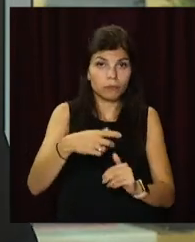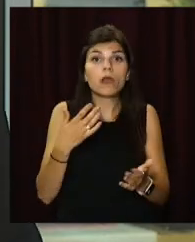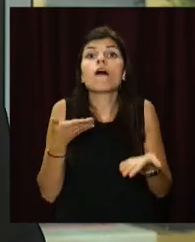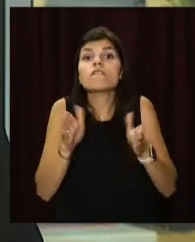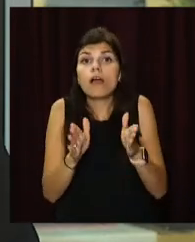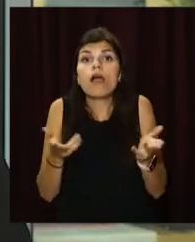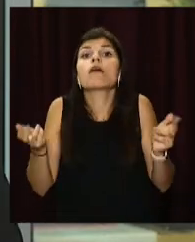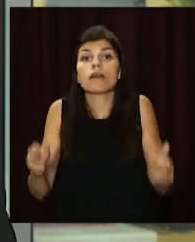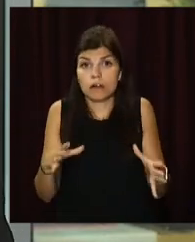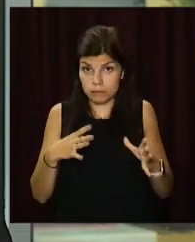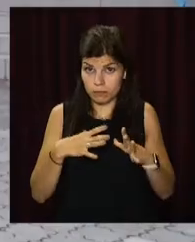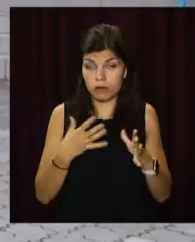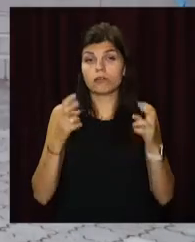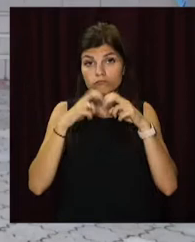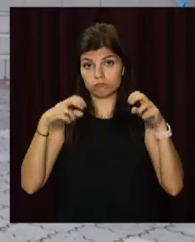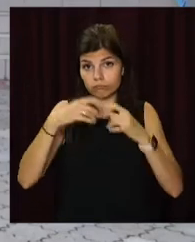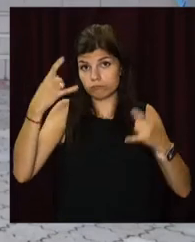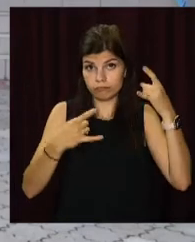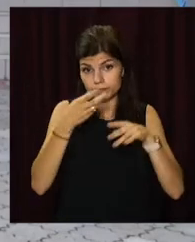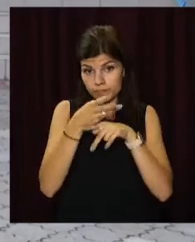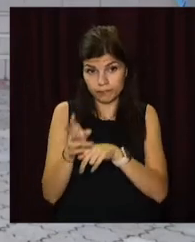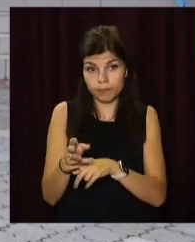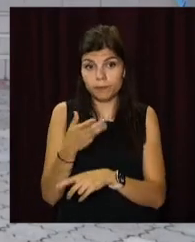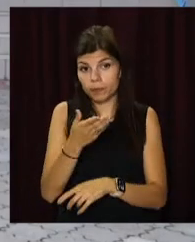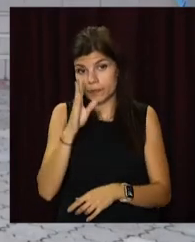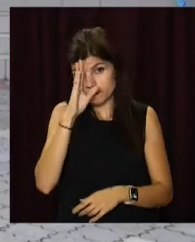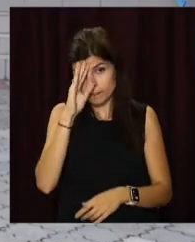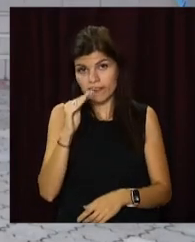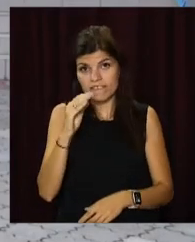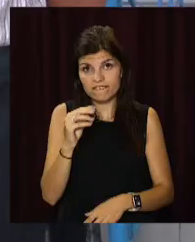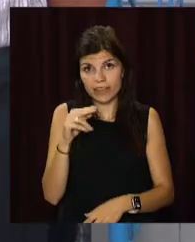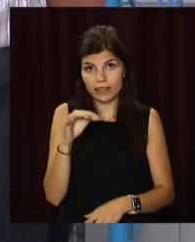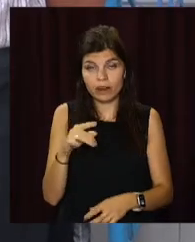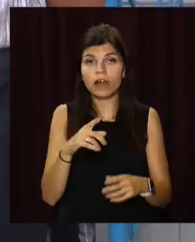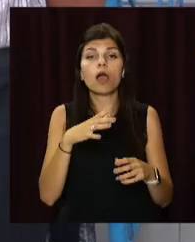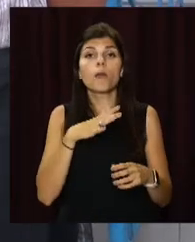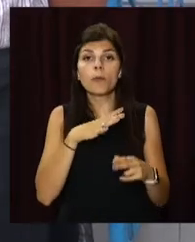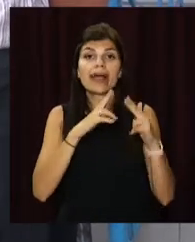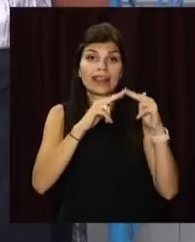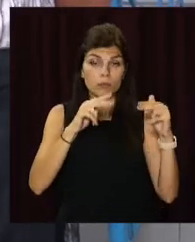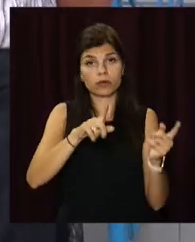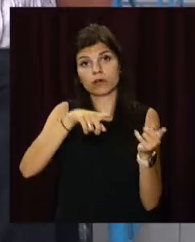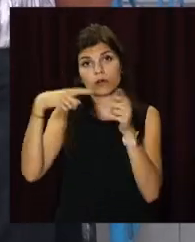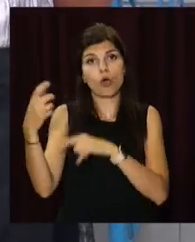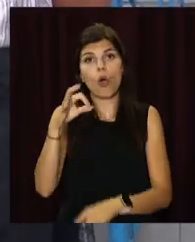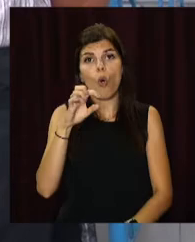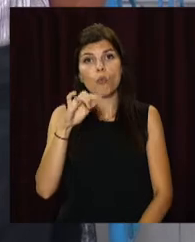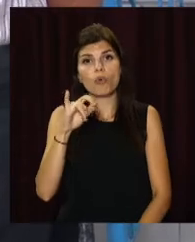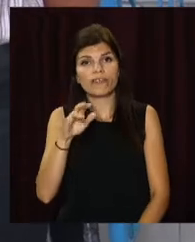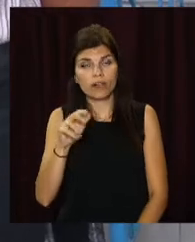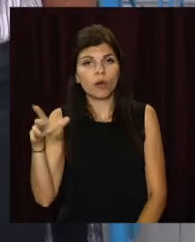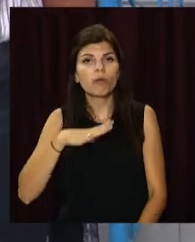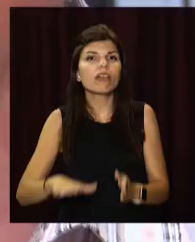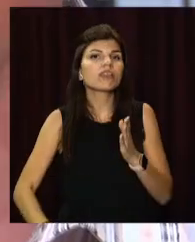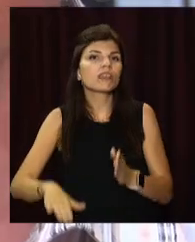група відкритого. Феді Росипович нещодавно переїхав із Дніпра до Обухівки. Тут минуло його дитинство. Найперше,